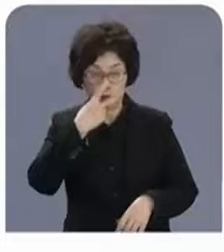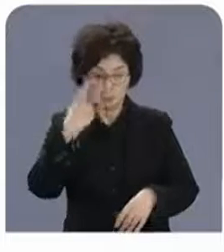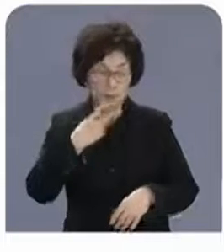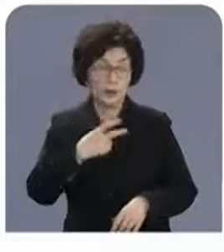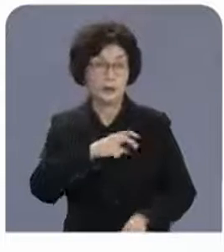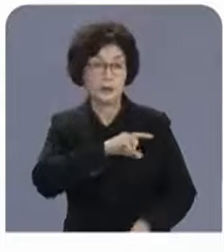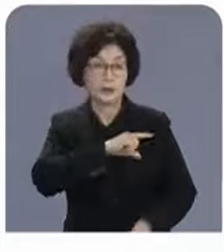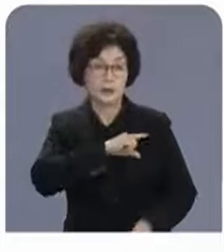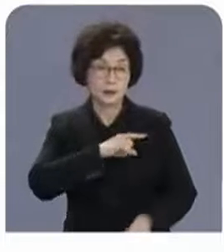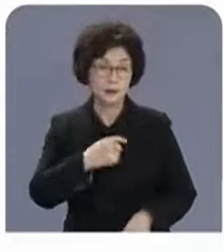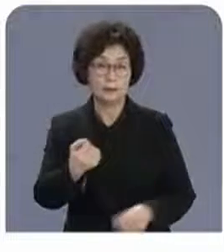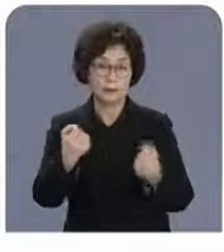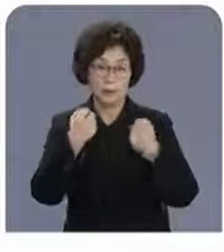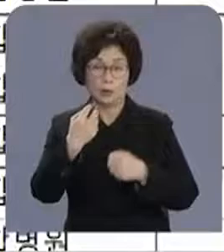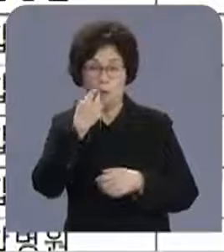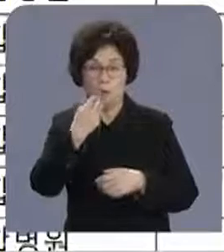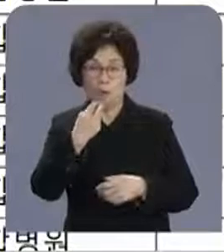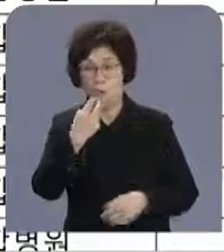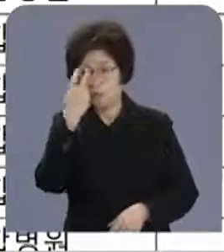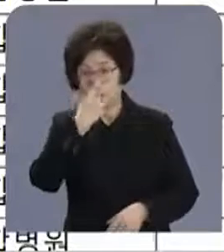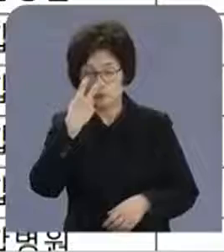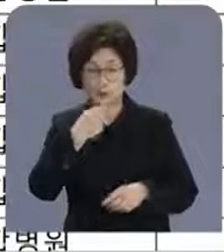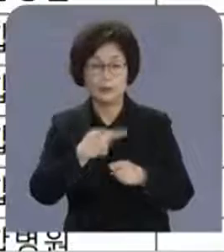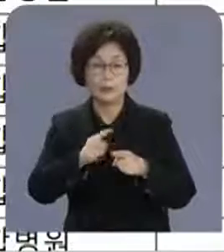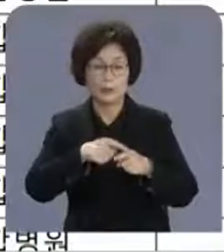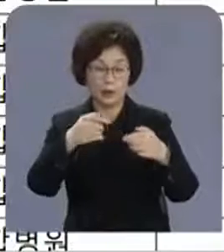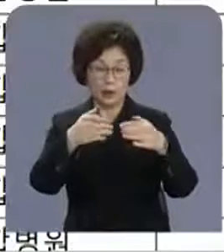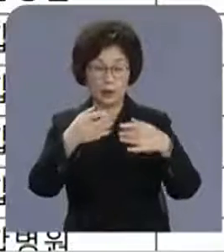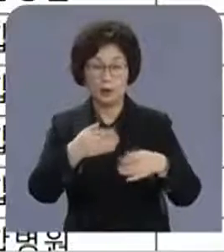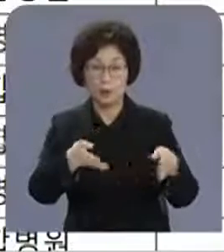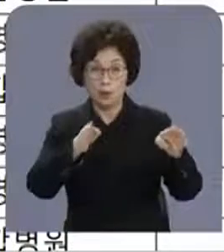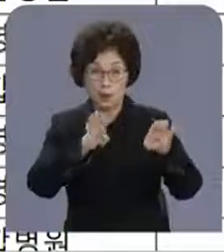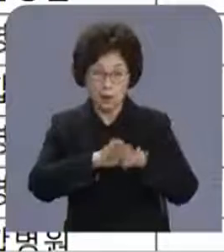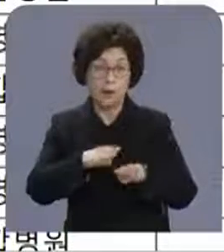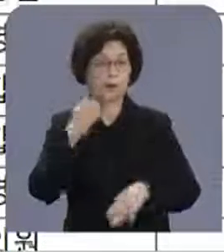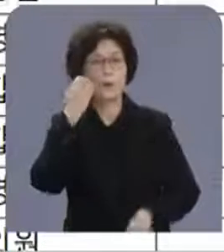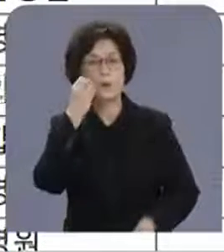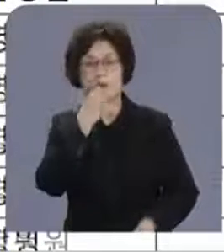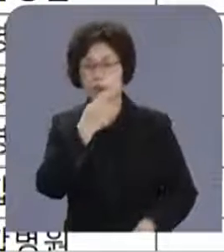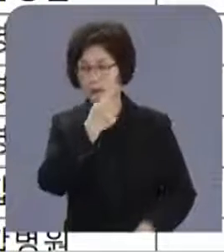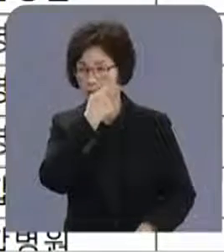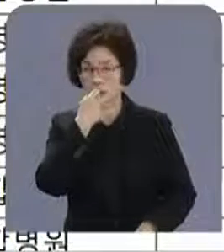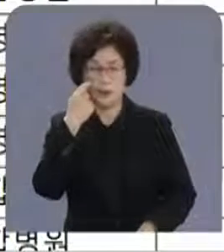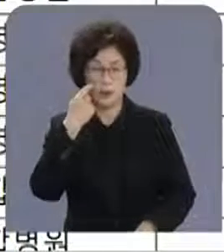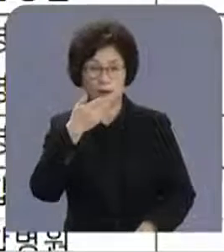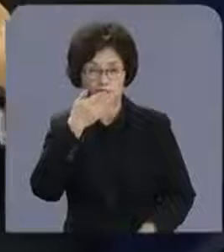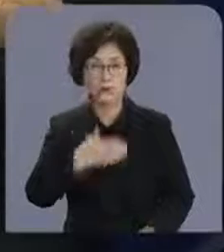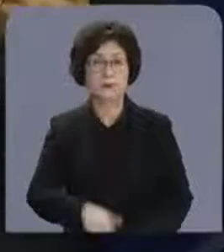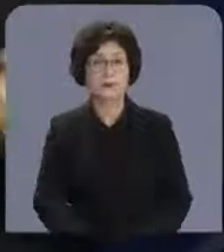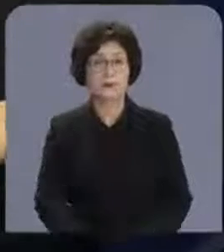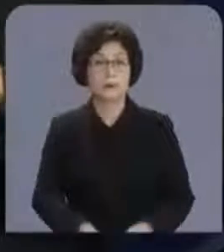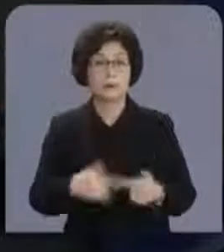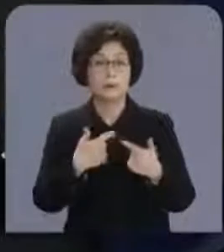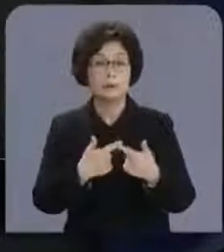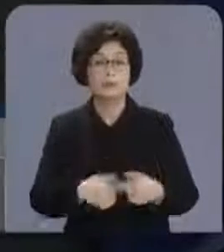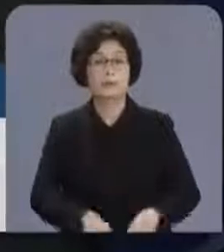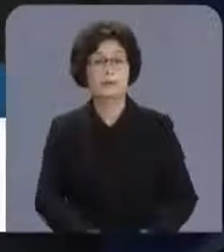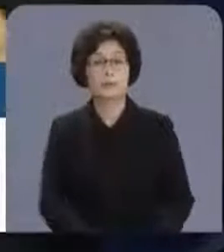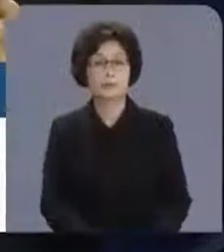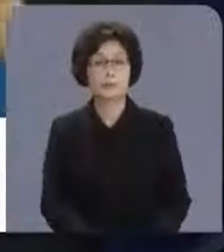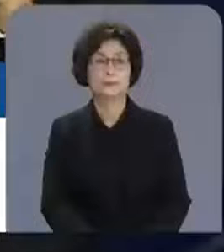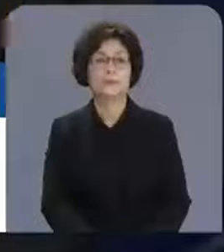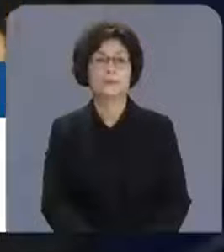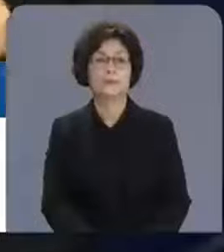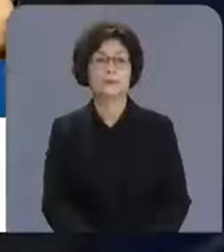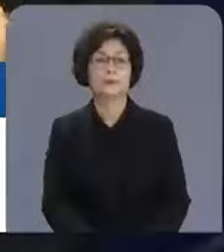목록은 건강보험심사평가원이나 코로나바이러스19 홈페이지 등에서 확인할 수 있습니다. 부산시의 병의원